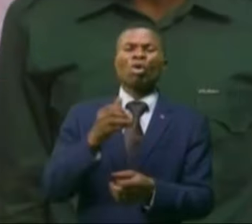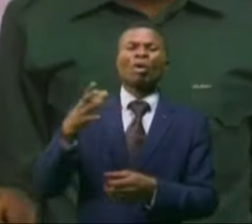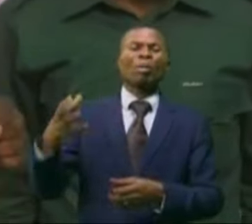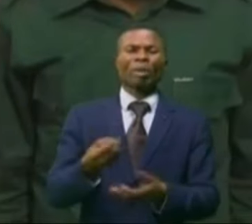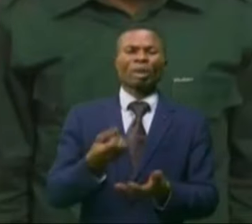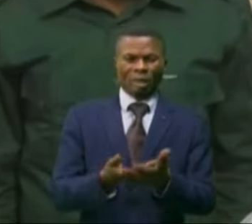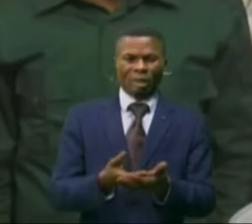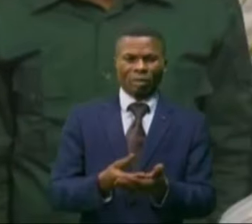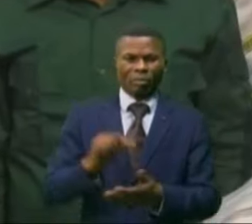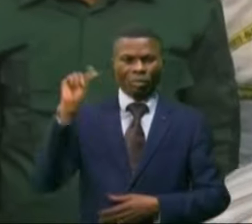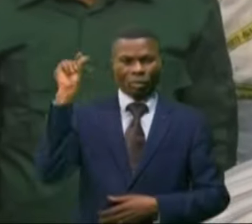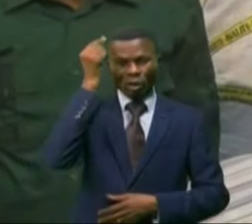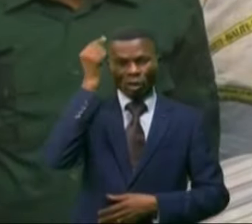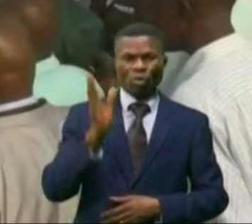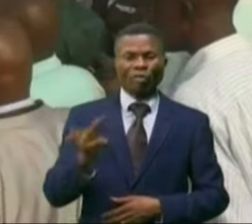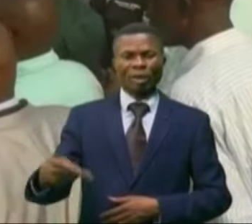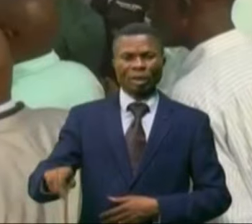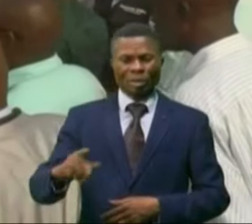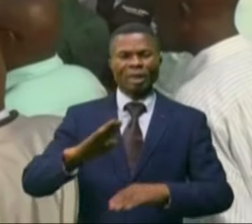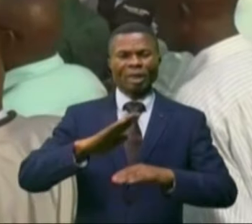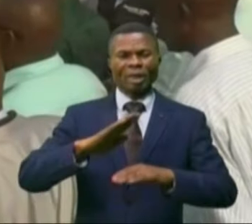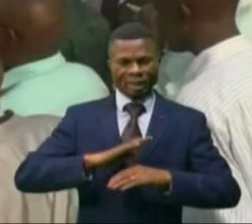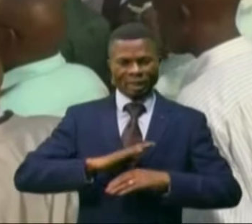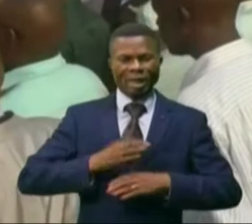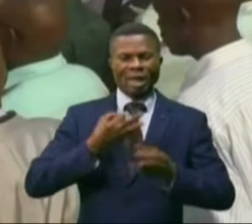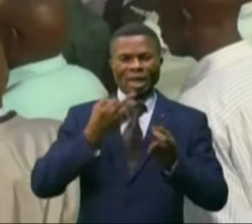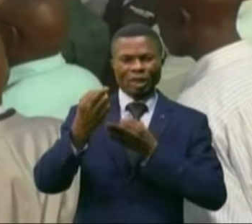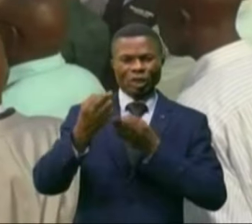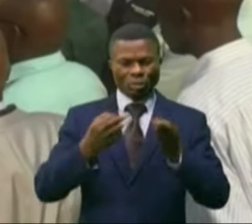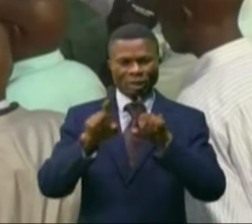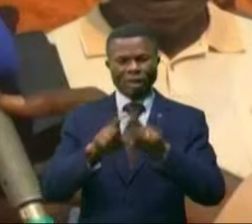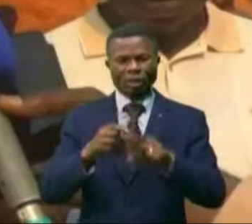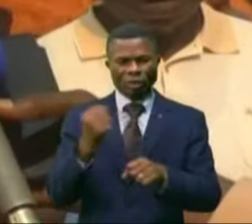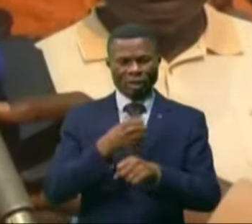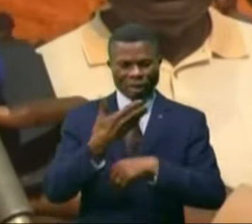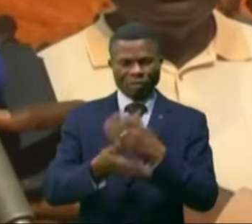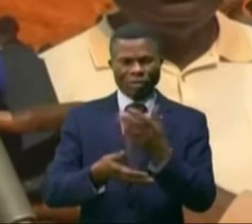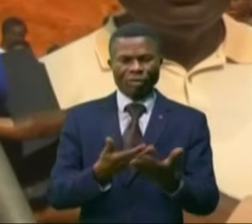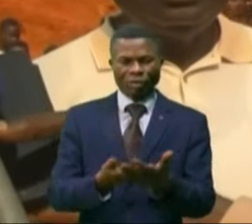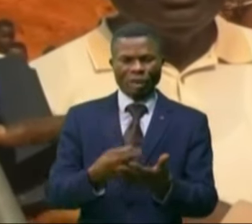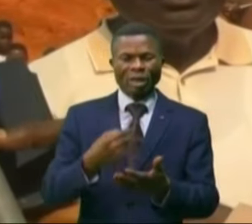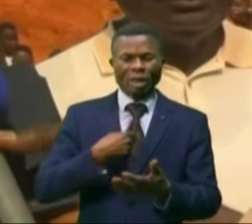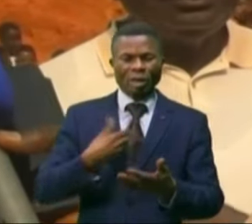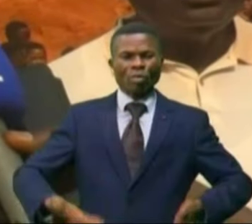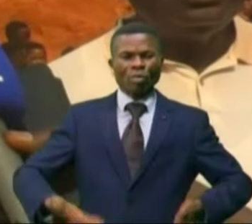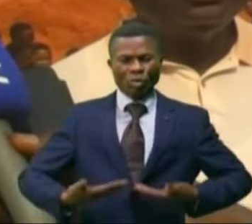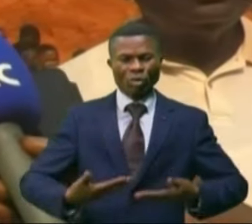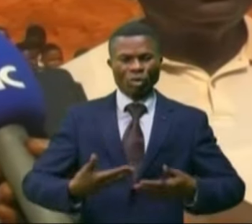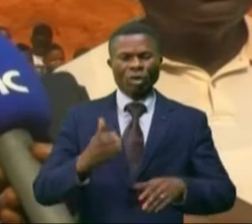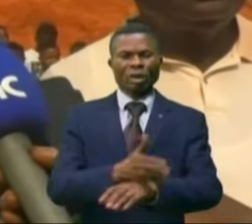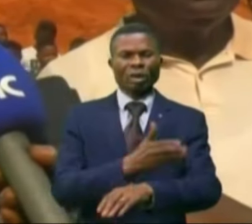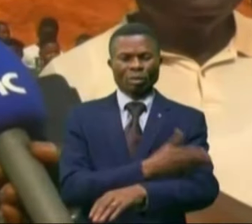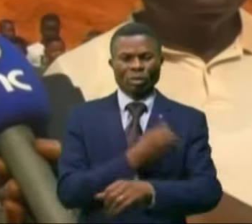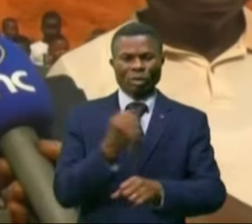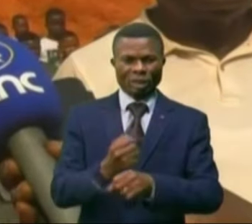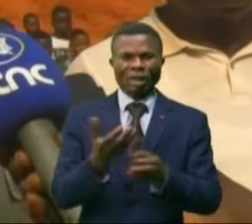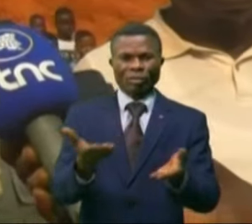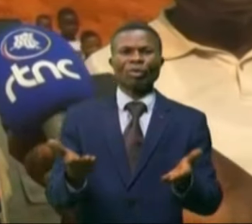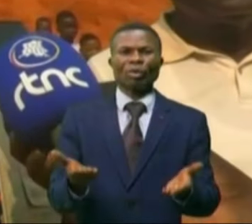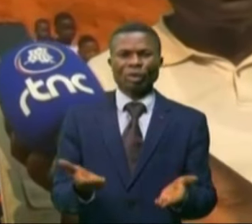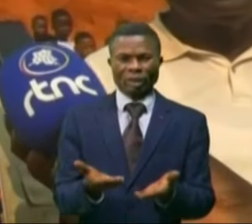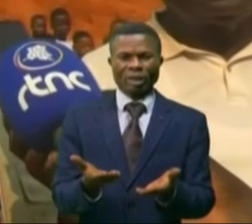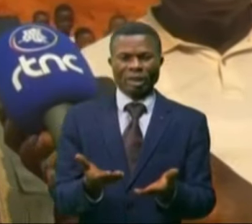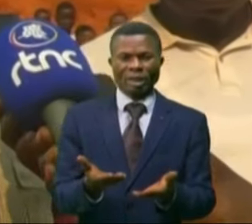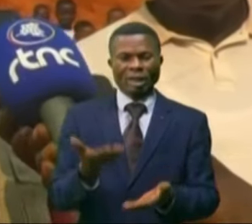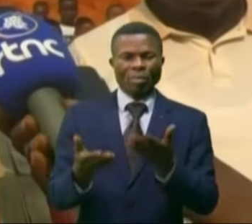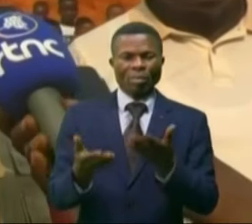de province, pour sa part, s'est dit satisfait des travaux réalisés. Je suis satisfait de l'évolution des travaux, que ce soit